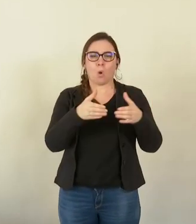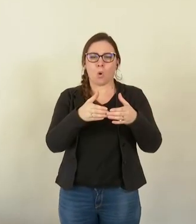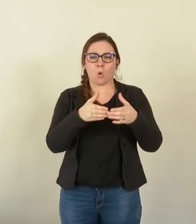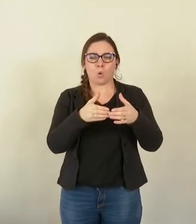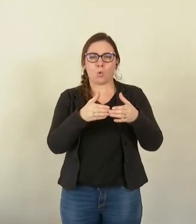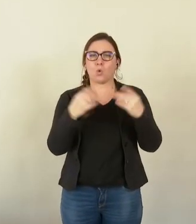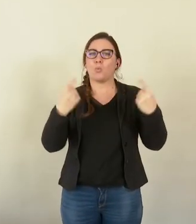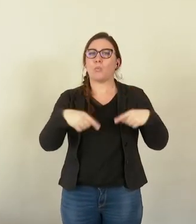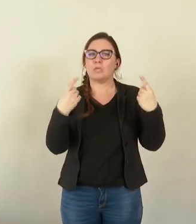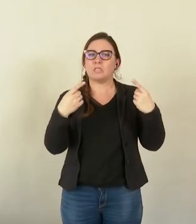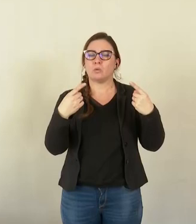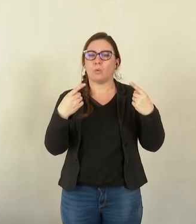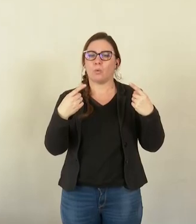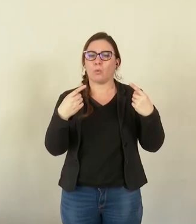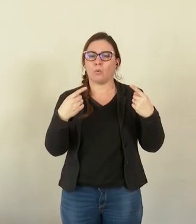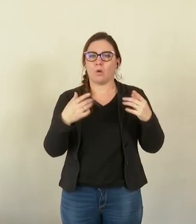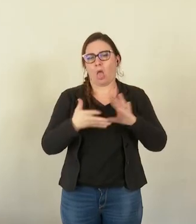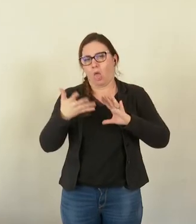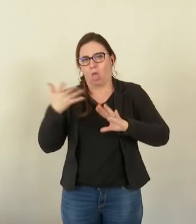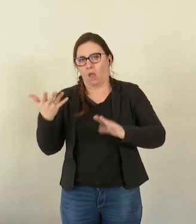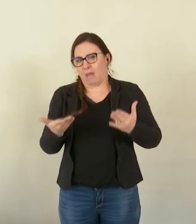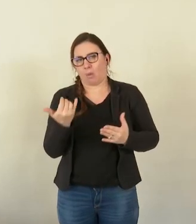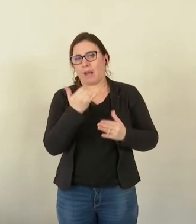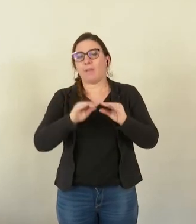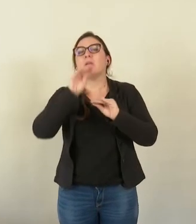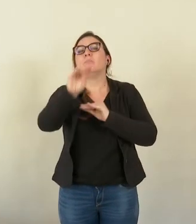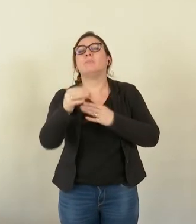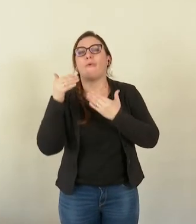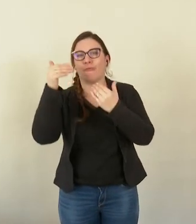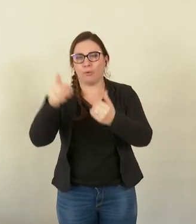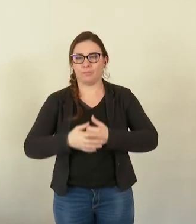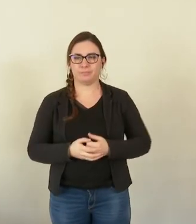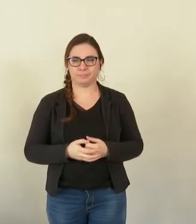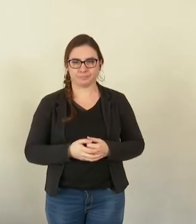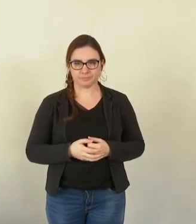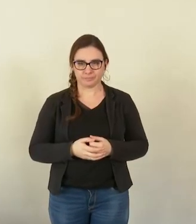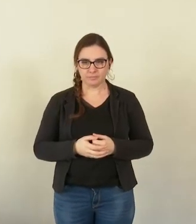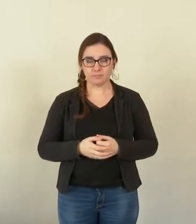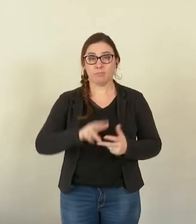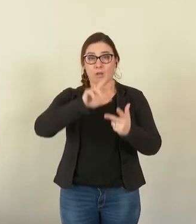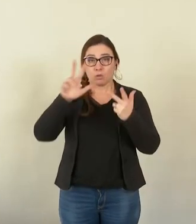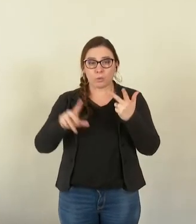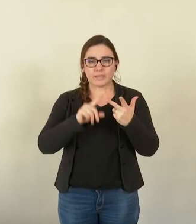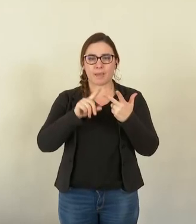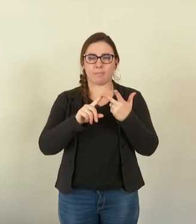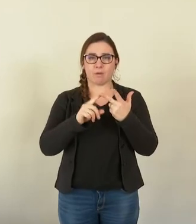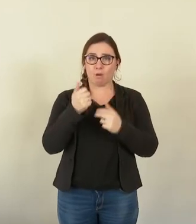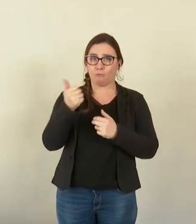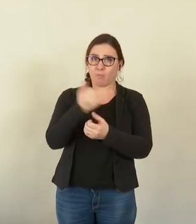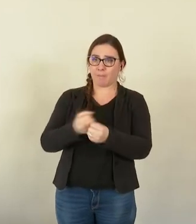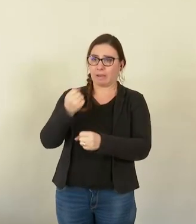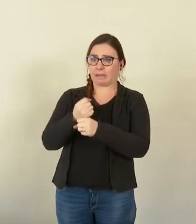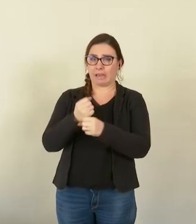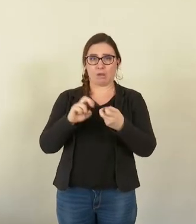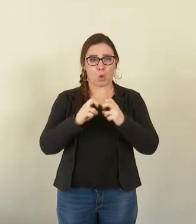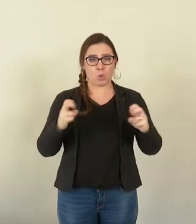groupe d'opposition je vais pas m'étendre là-dessus trop longtemps troisièmement vous créez finalement une structure